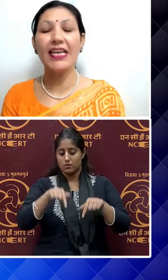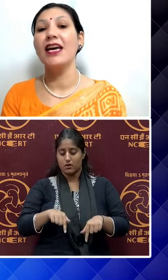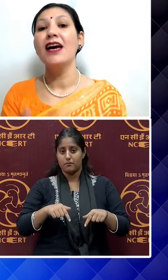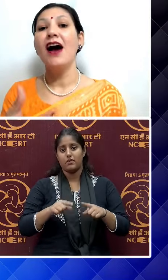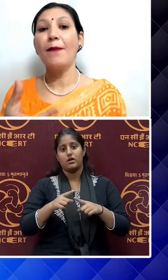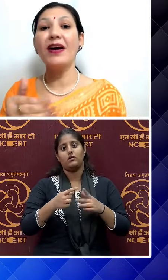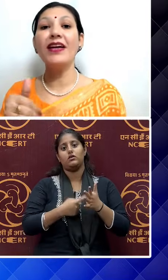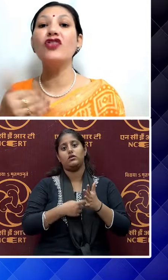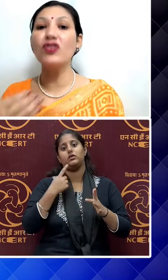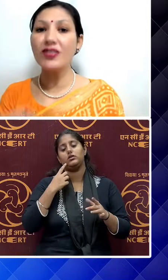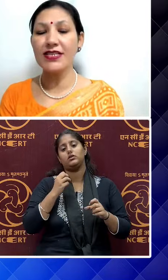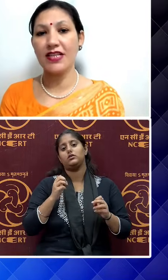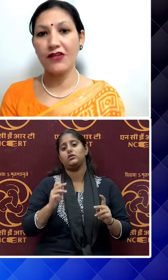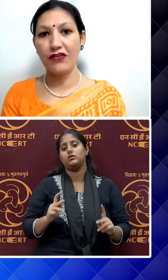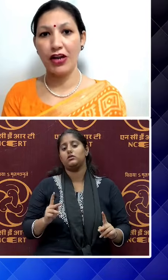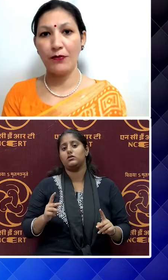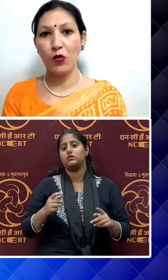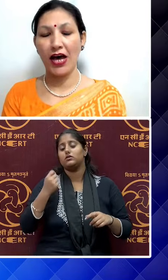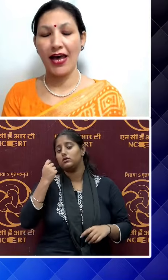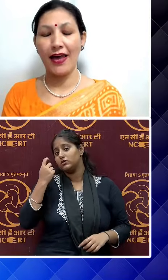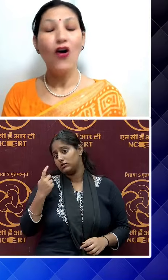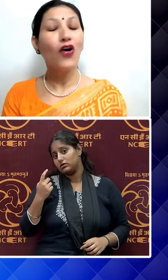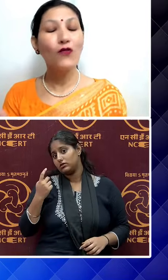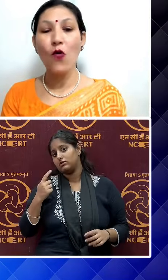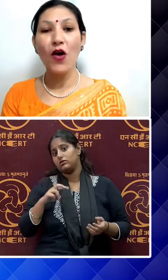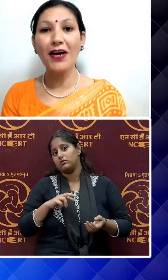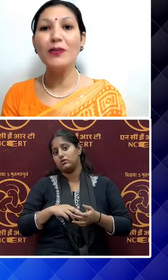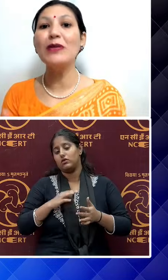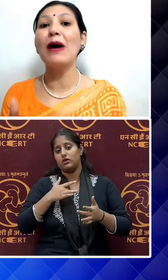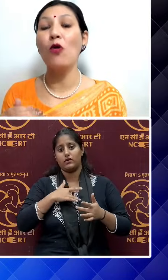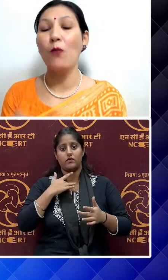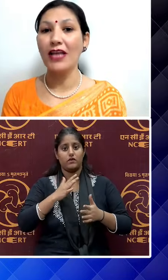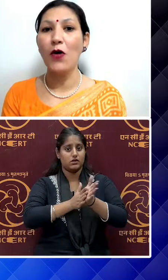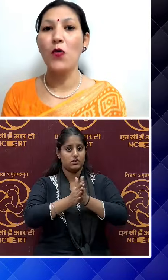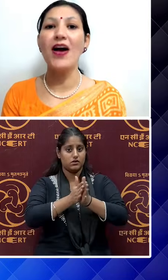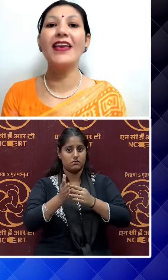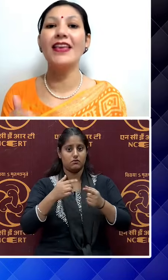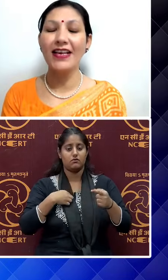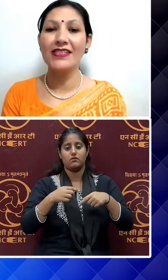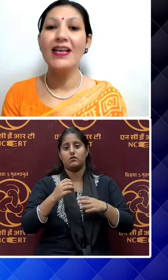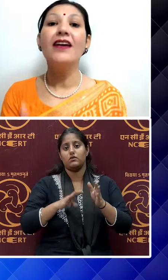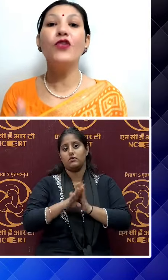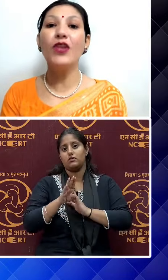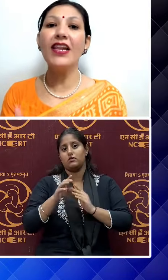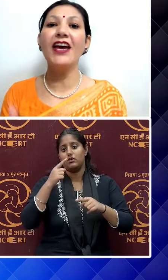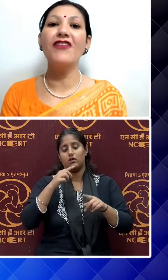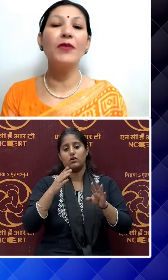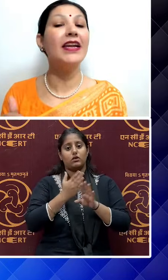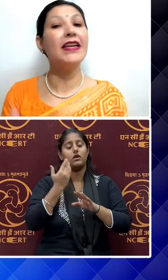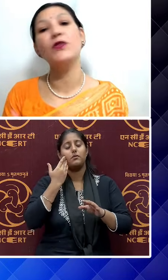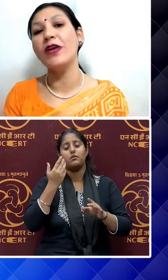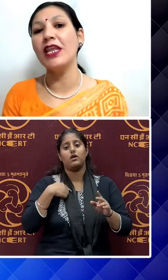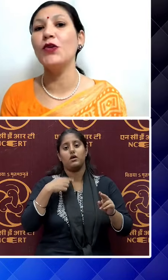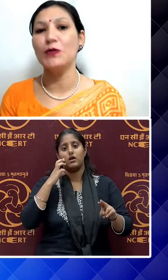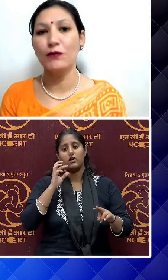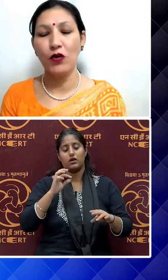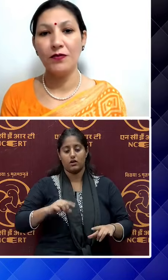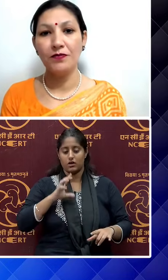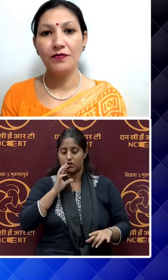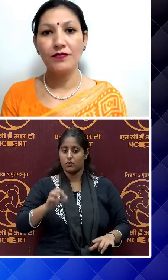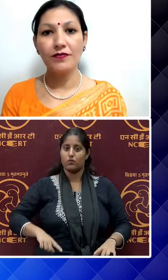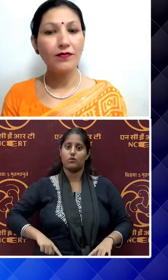लगती है, आपका इंटरेस्ट इस तरफ डेवलप होता है, और वो होगा कब, जब आपको पता होगा कि यस, रियल लाइफ में इट इज़ वेरी